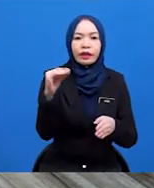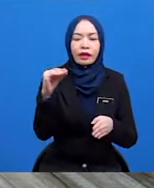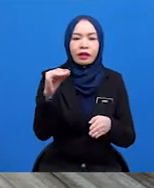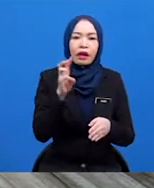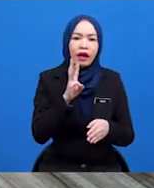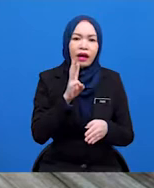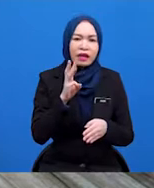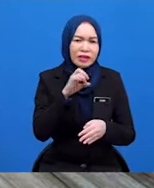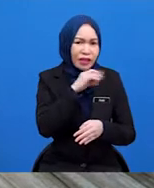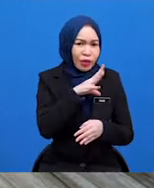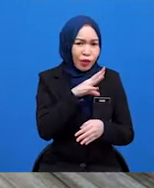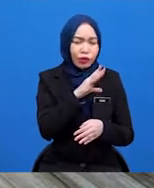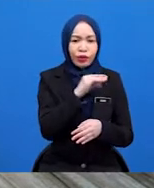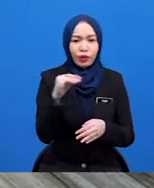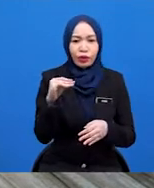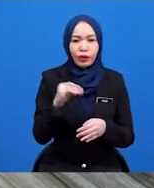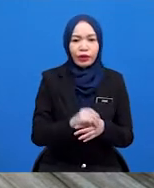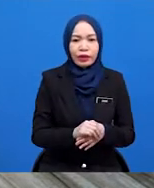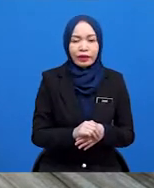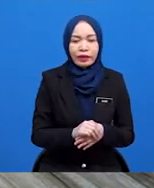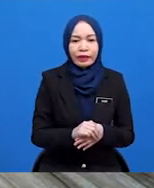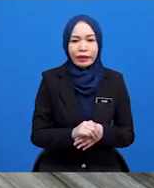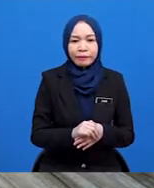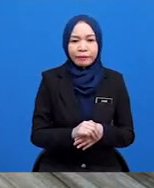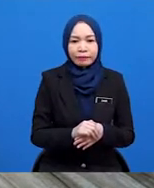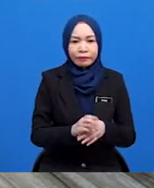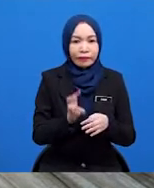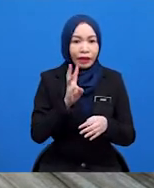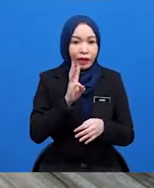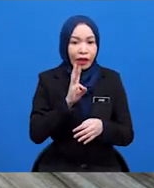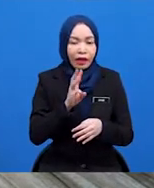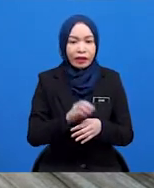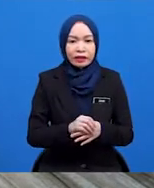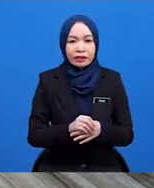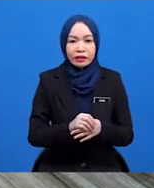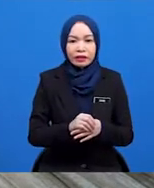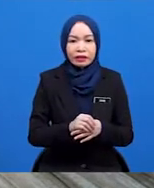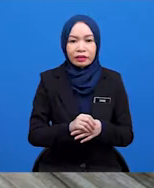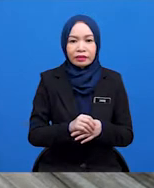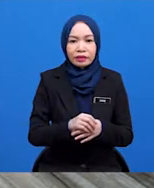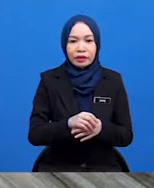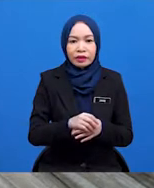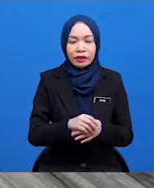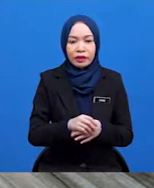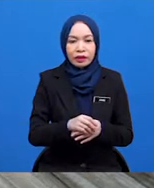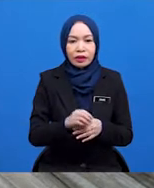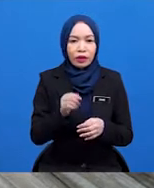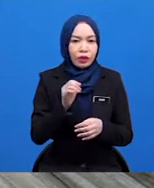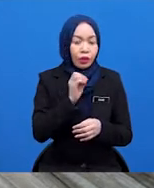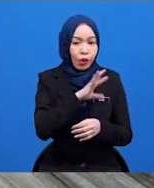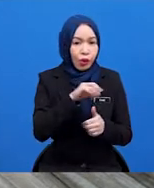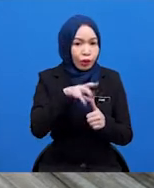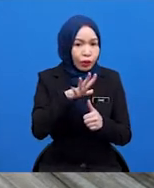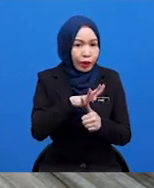berkelodak serta berlumpur. Kualiti air sungai juga tercemar akibat